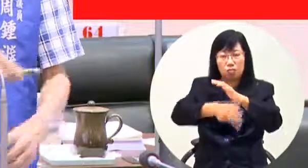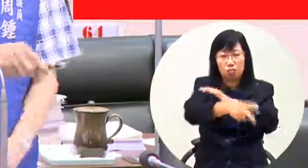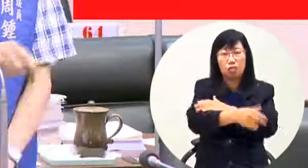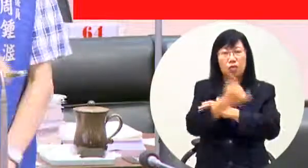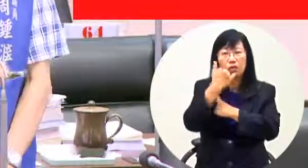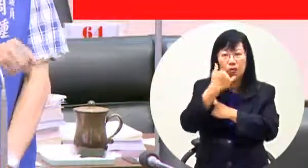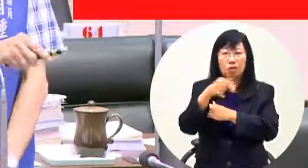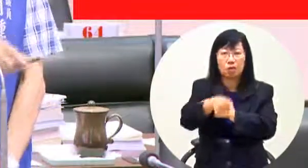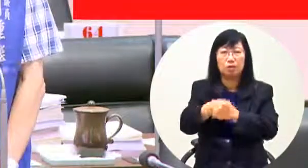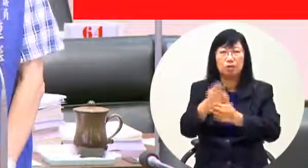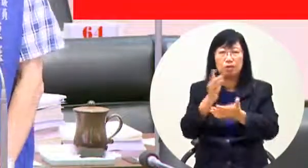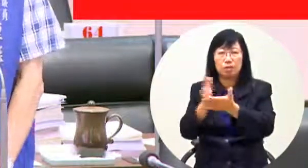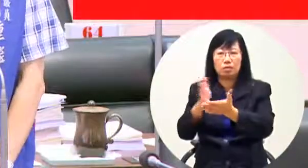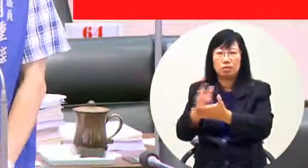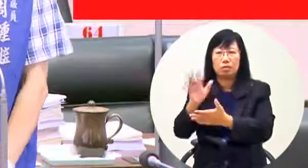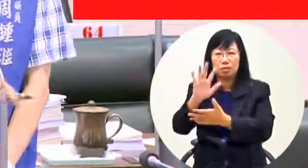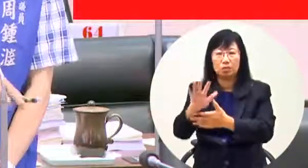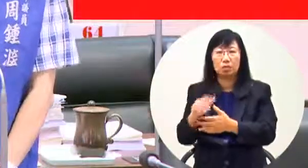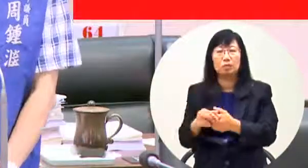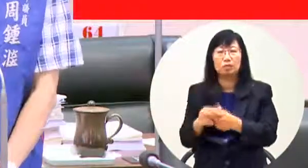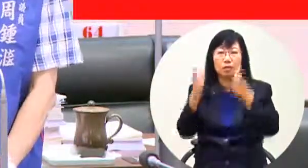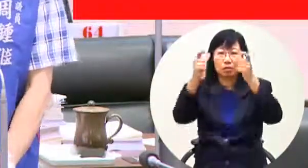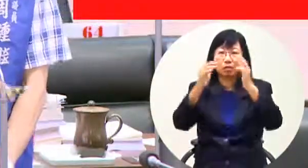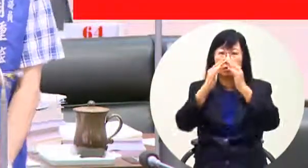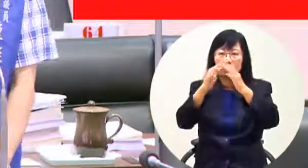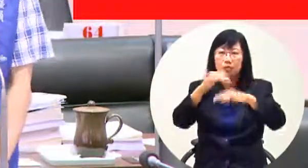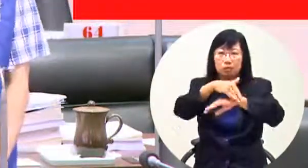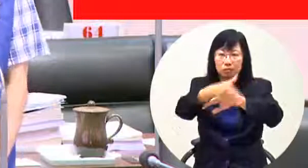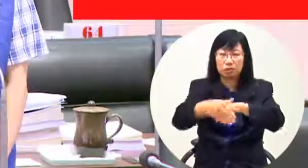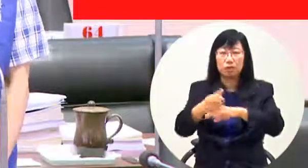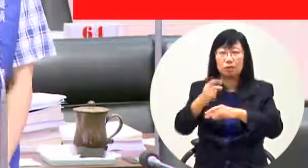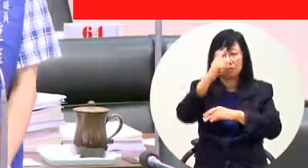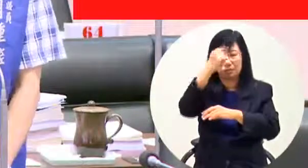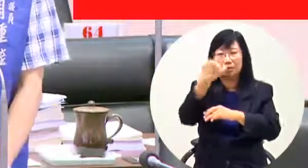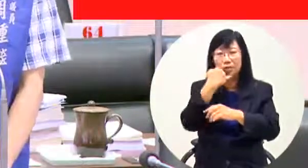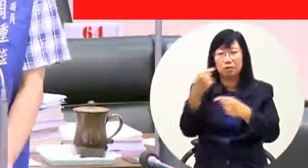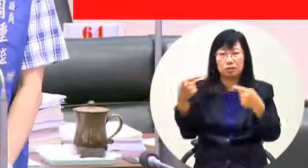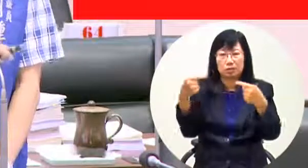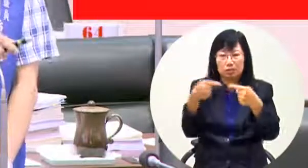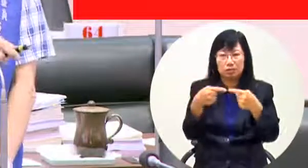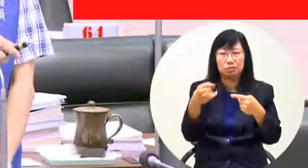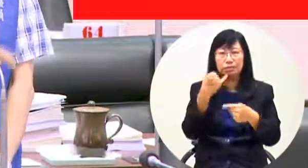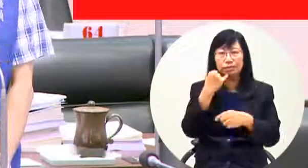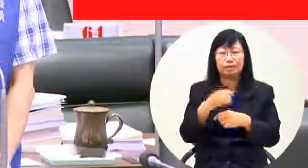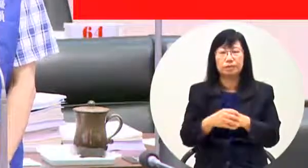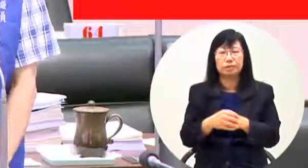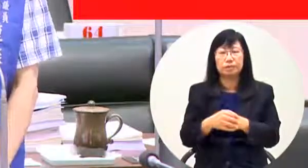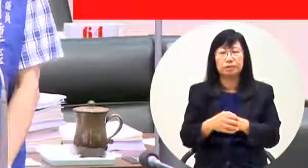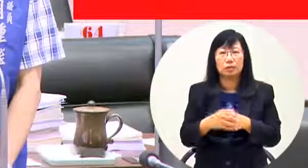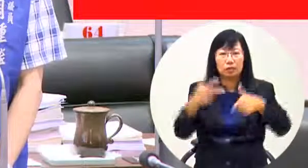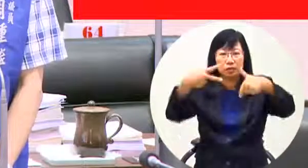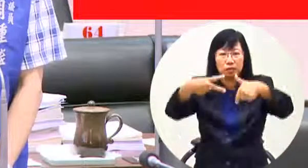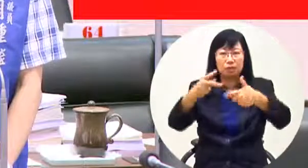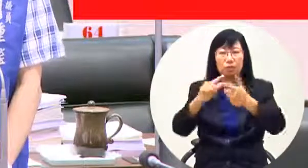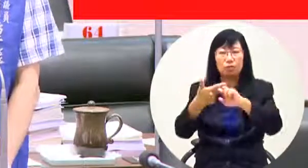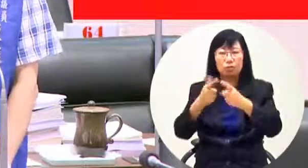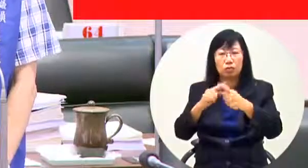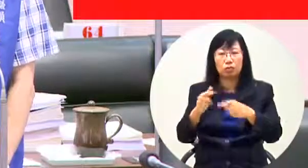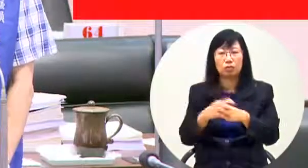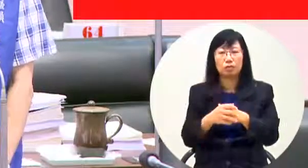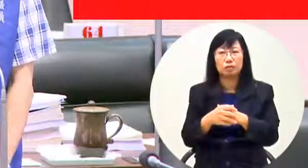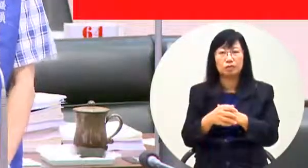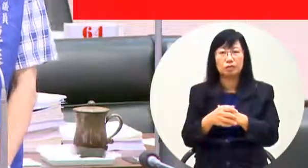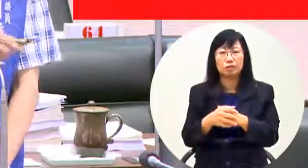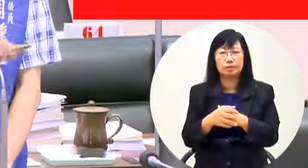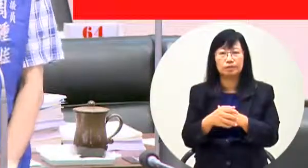法缝合的就把它缝合在一起，包括人武、哦、我们那些八卦寮